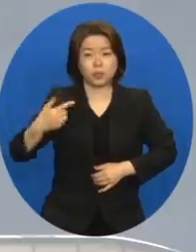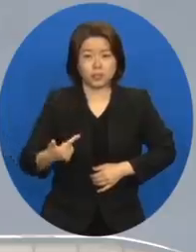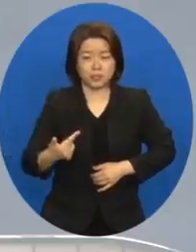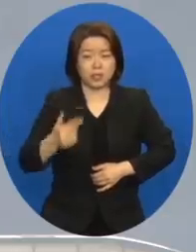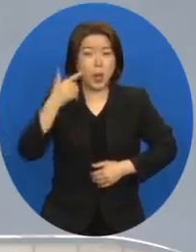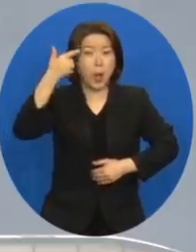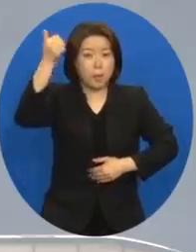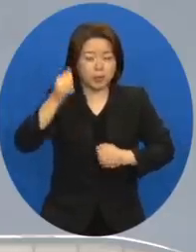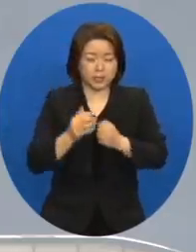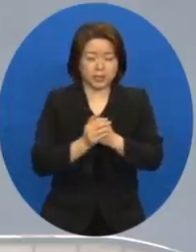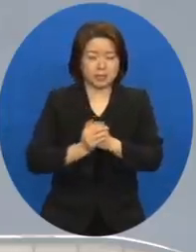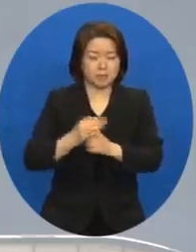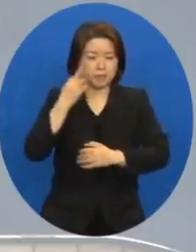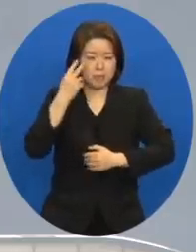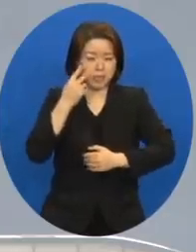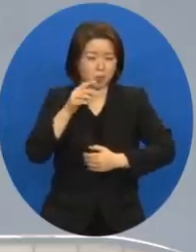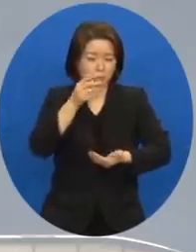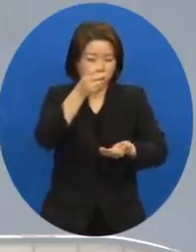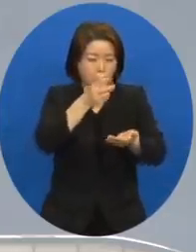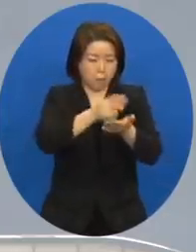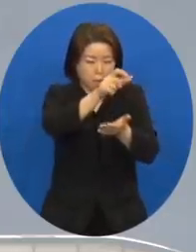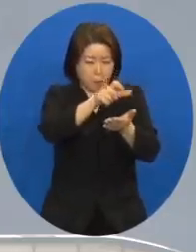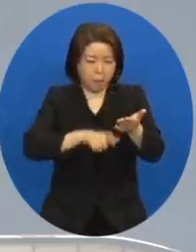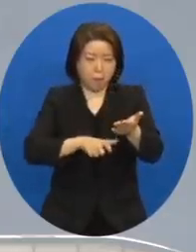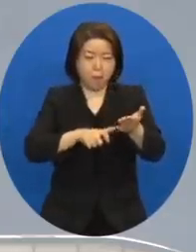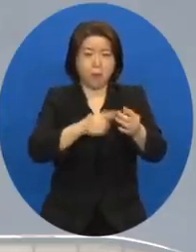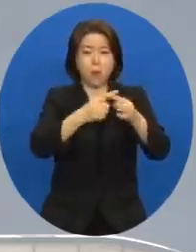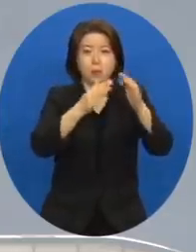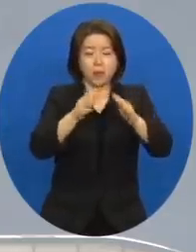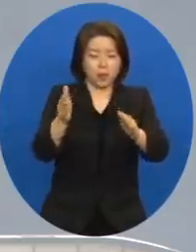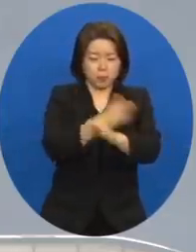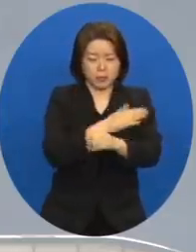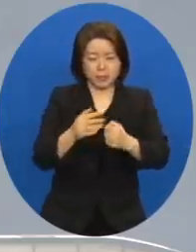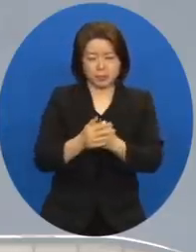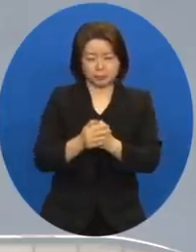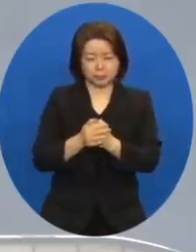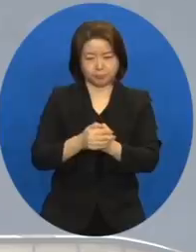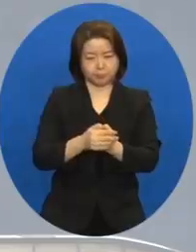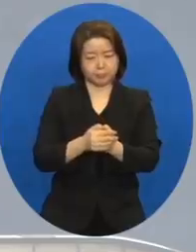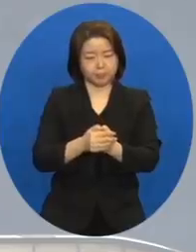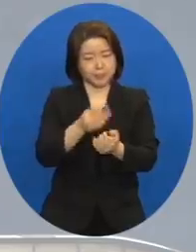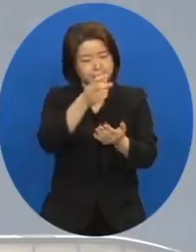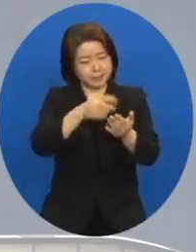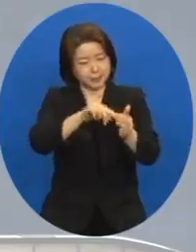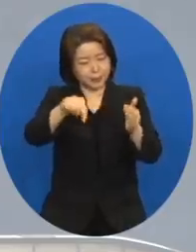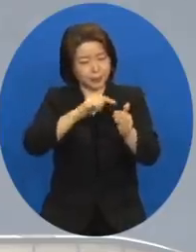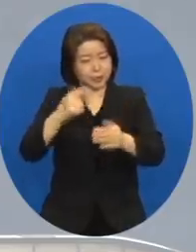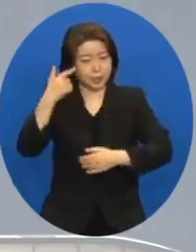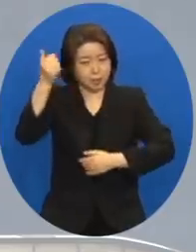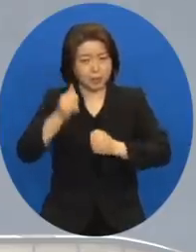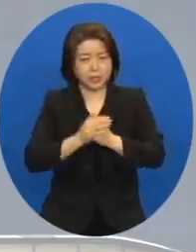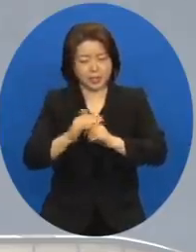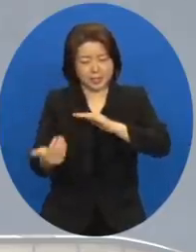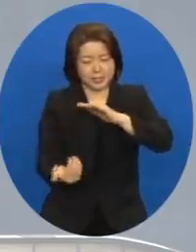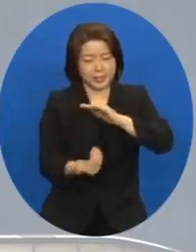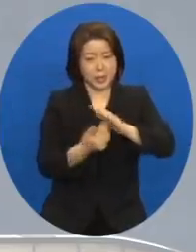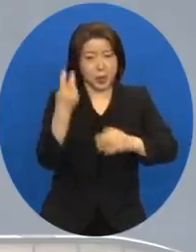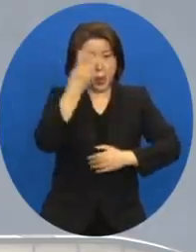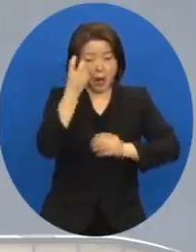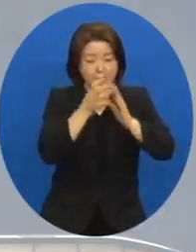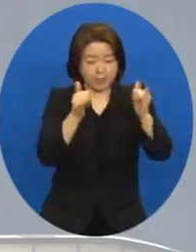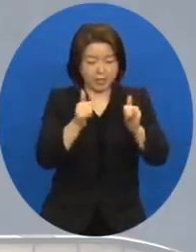감독 선출 을 받았습니다 감리교 목사로 서는 최고위 지게 올라가는